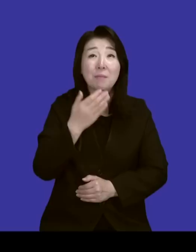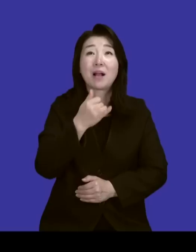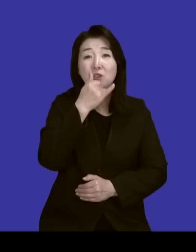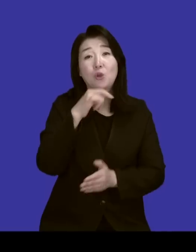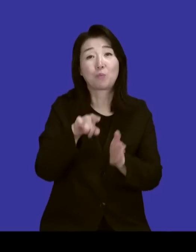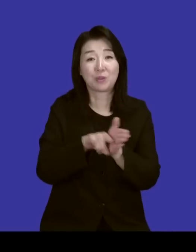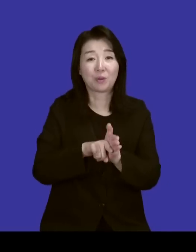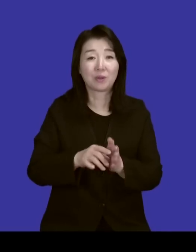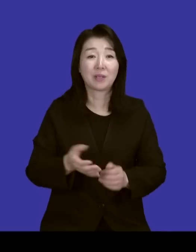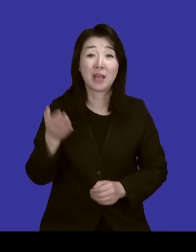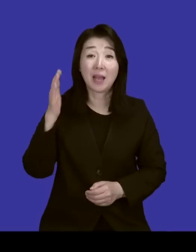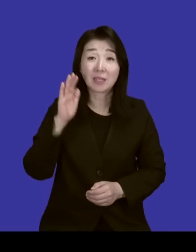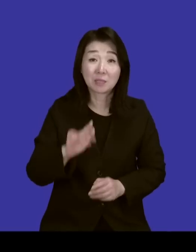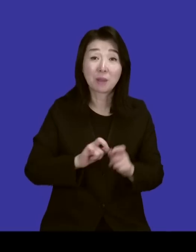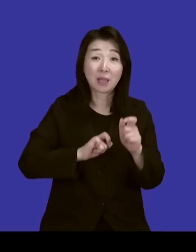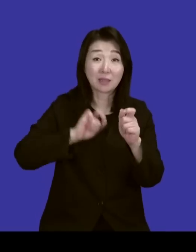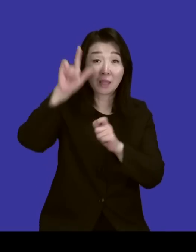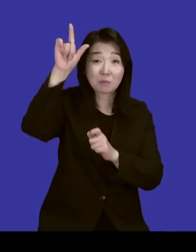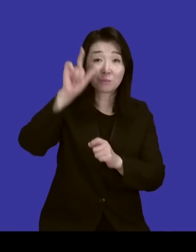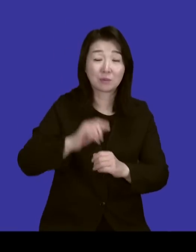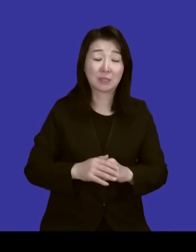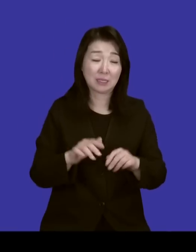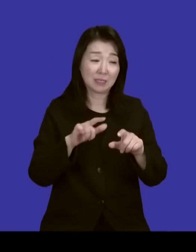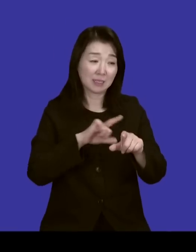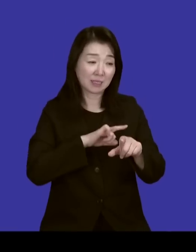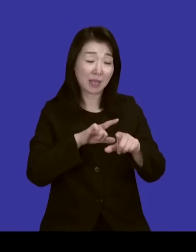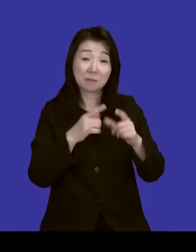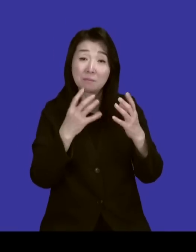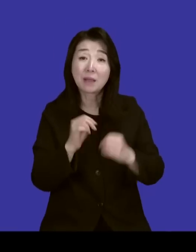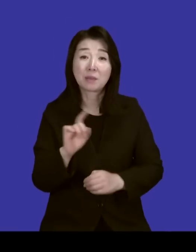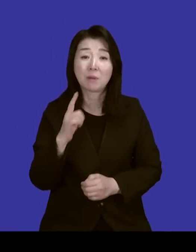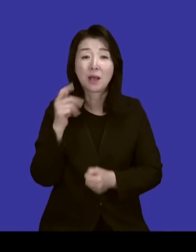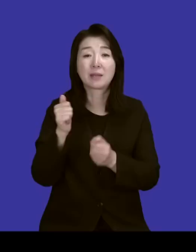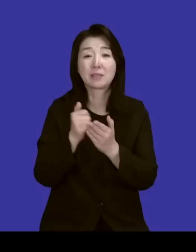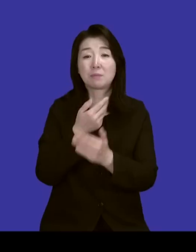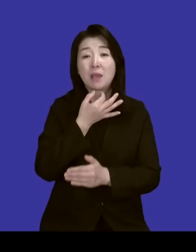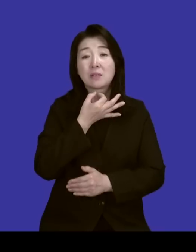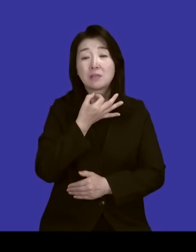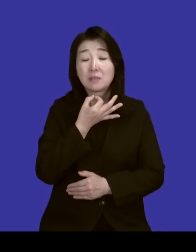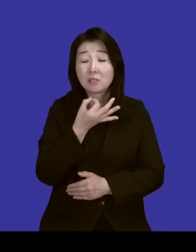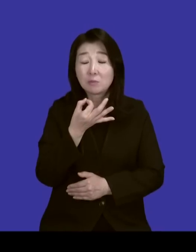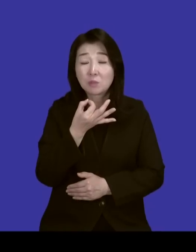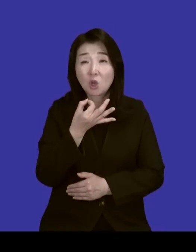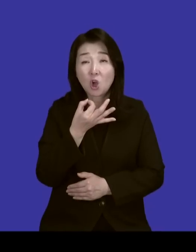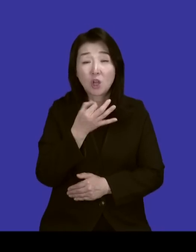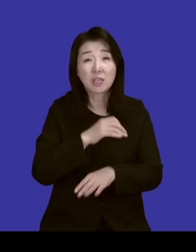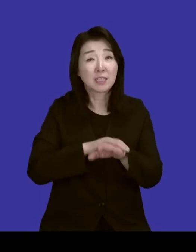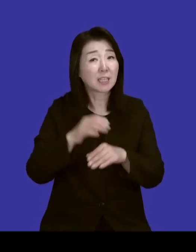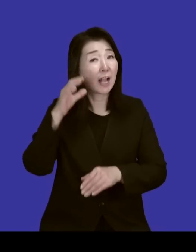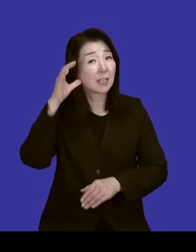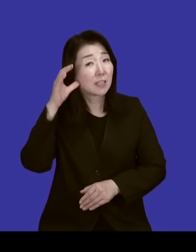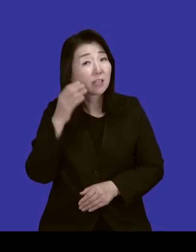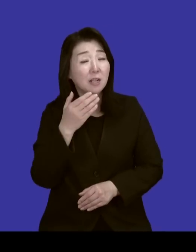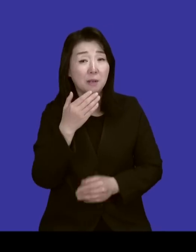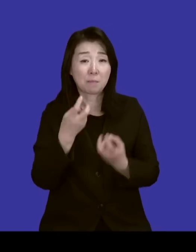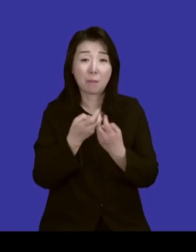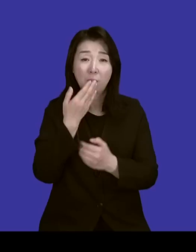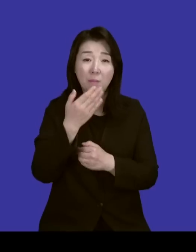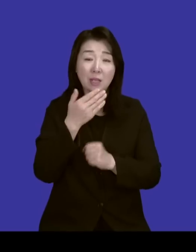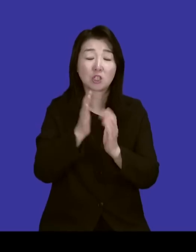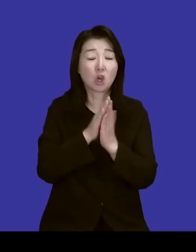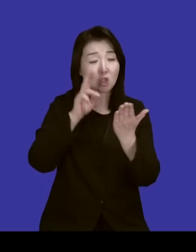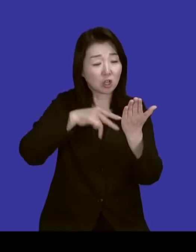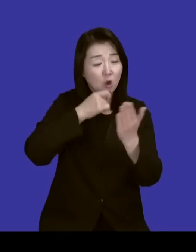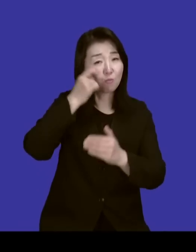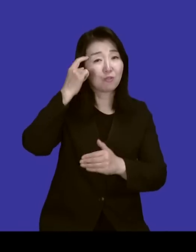저는 믿어요. 네네. 하지만 가장 보편적으로 하나님의 음성을 우리가 잘 들을 수 있는 방법은 성경을 읽고